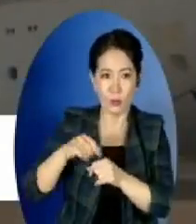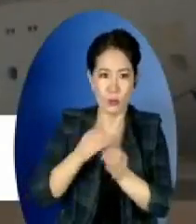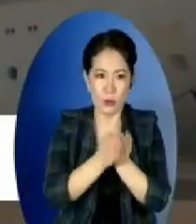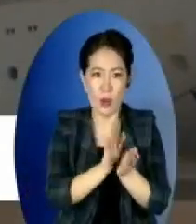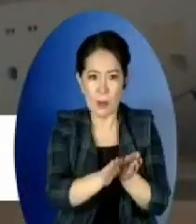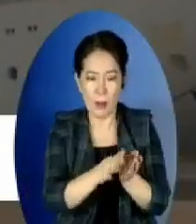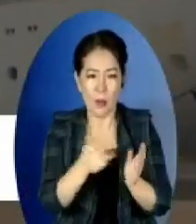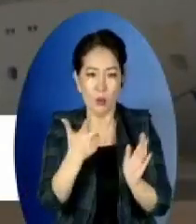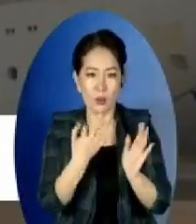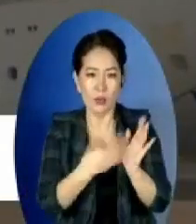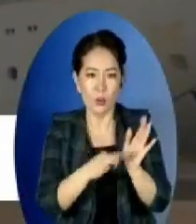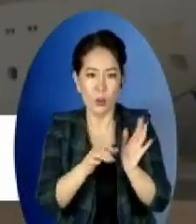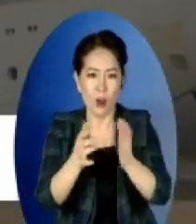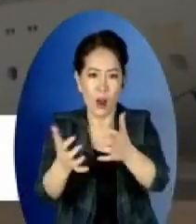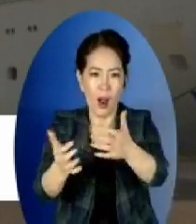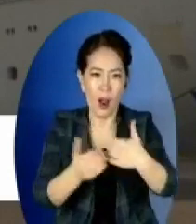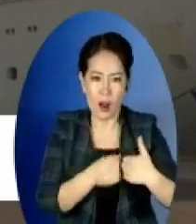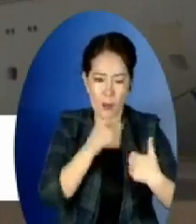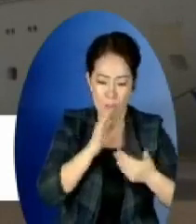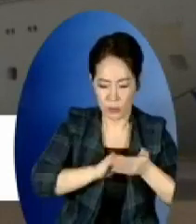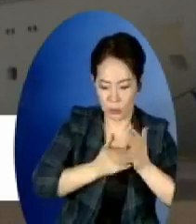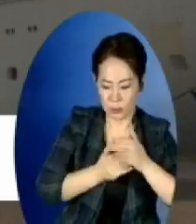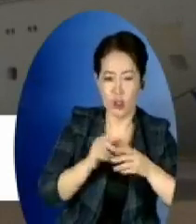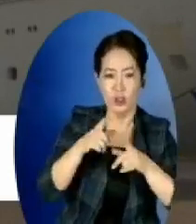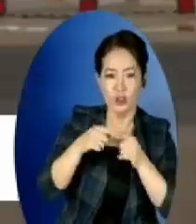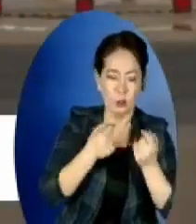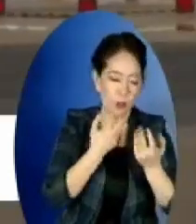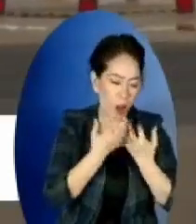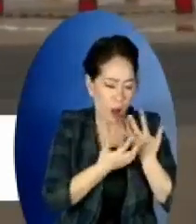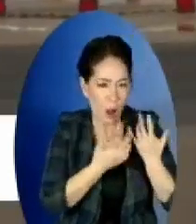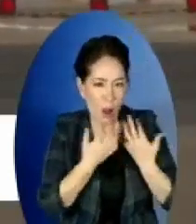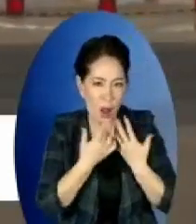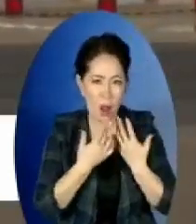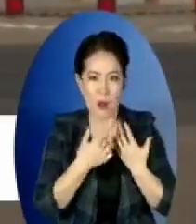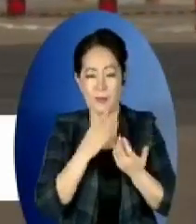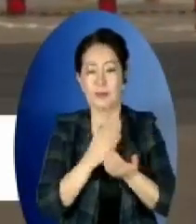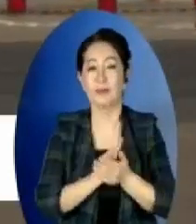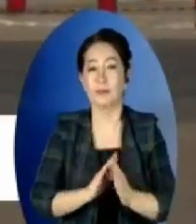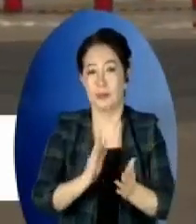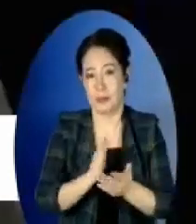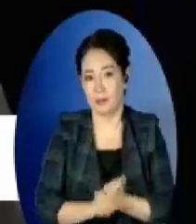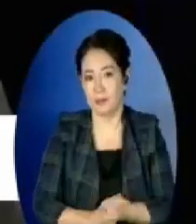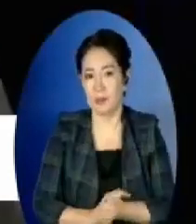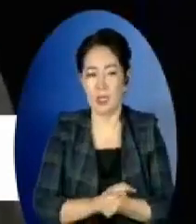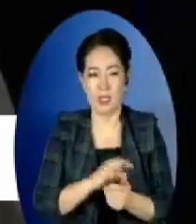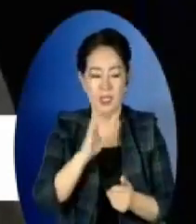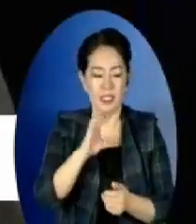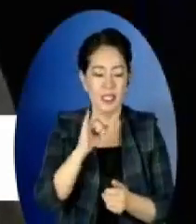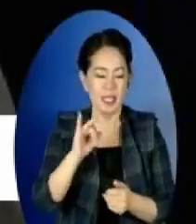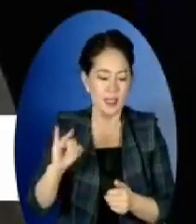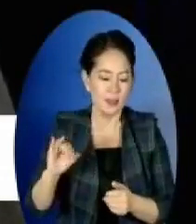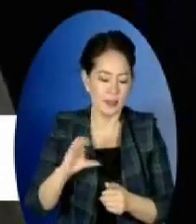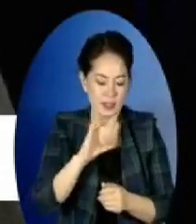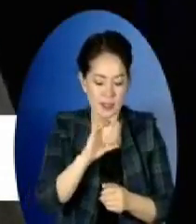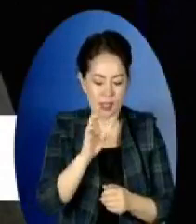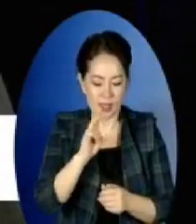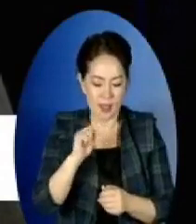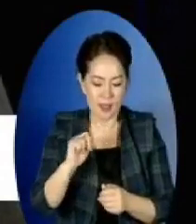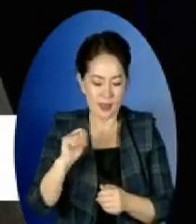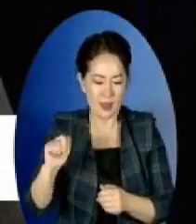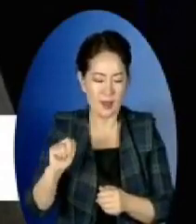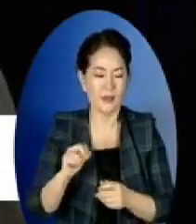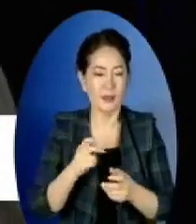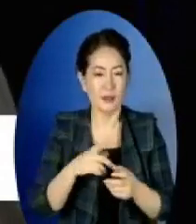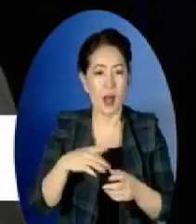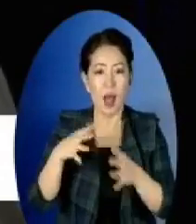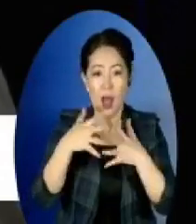380 гаруй иргэнээ нүүлгэн шилжүүлэхээр төлөвлөж, Японы талтай яриа хэлэлцээг хийж байгаа юм байна. CNN агентлагийн өгч байгаа мэдээллээр Америкийн